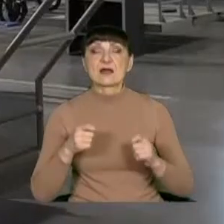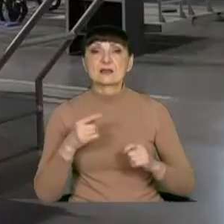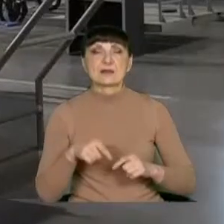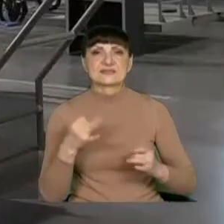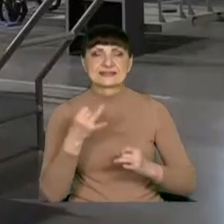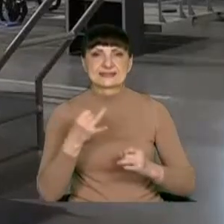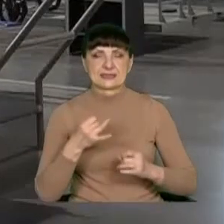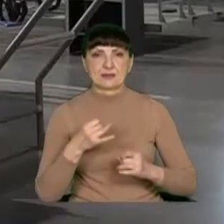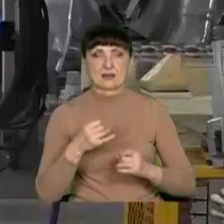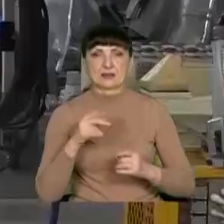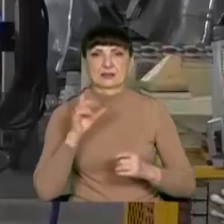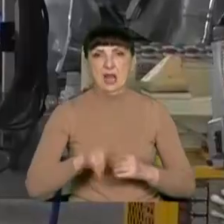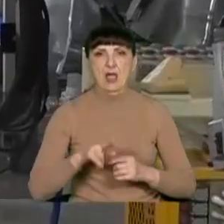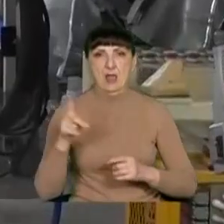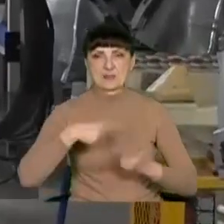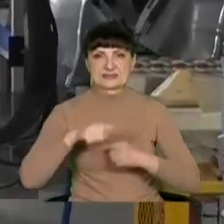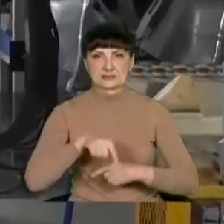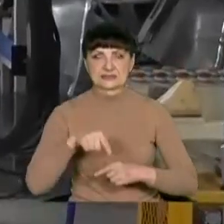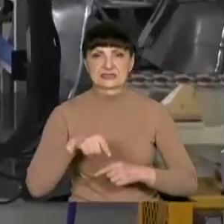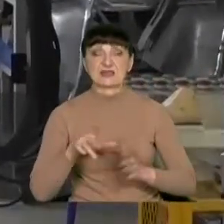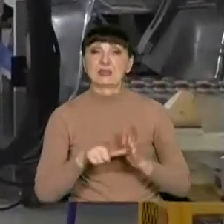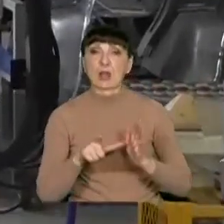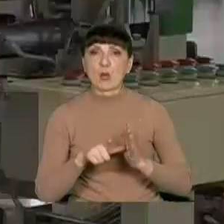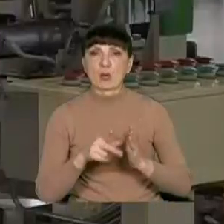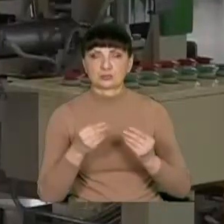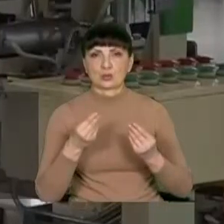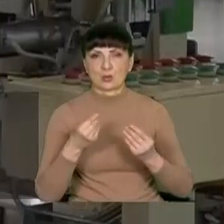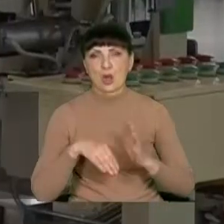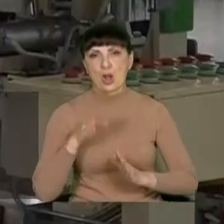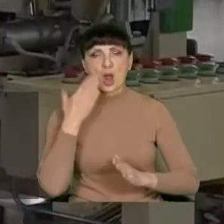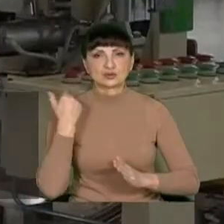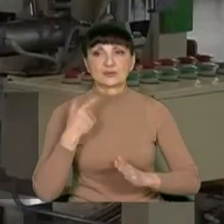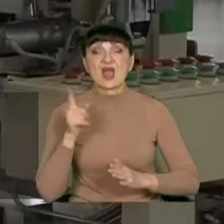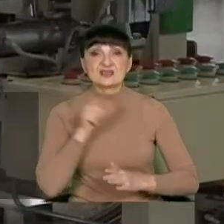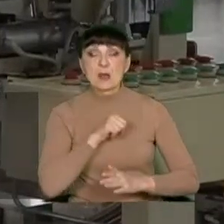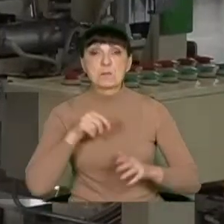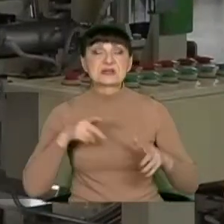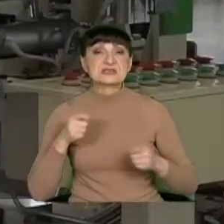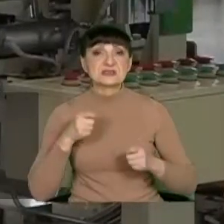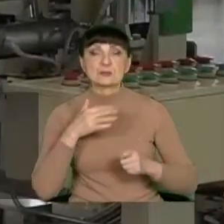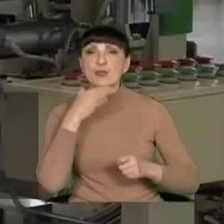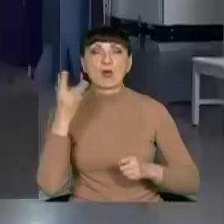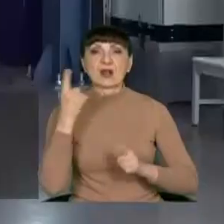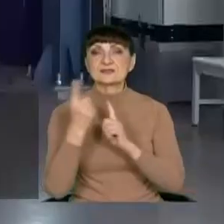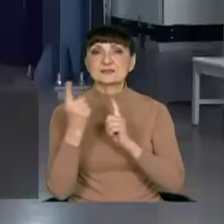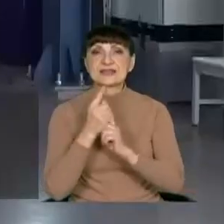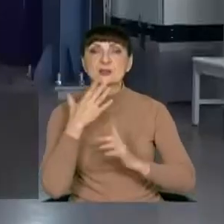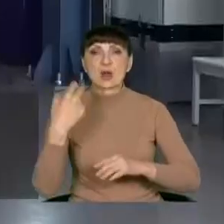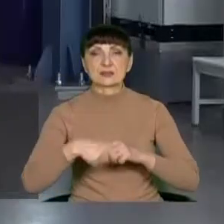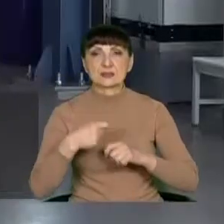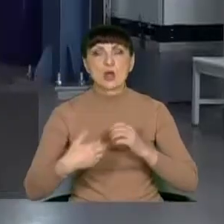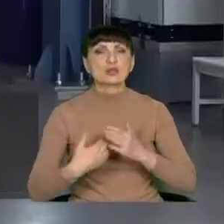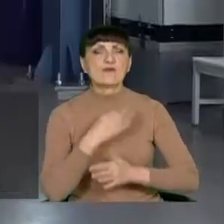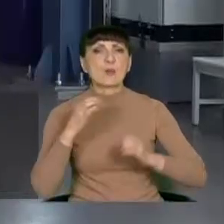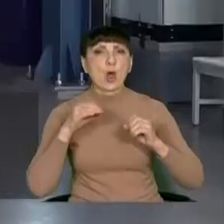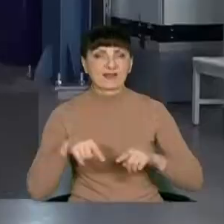привлекательный инвест-климат и усовершенствовать налоговую политику. Сам президент неоднократно проводил встречи с иностранными инвесторами для запуска новых